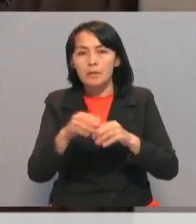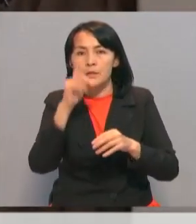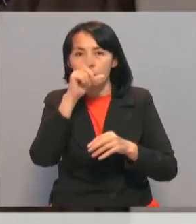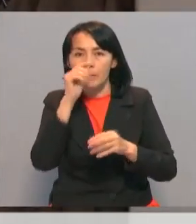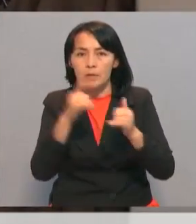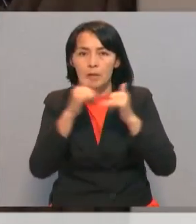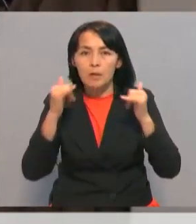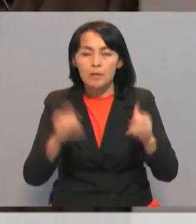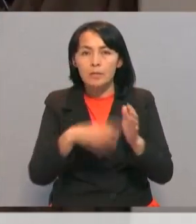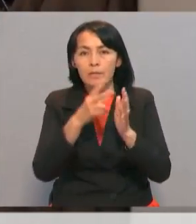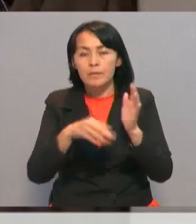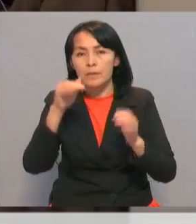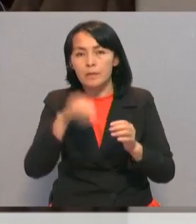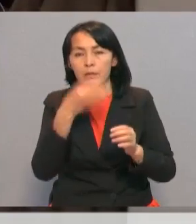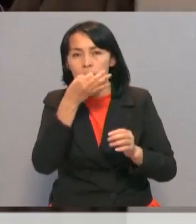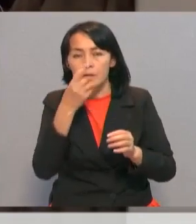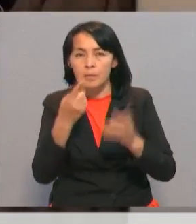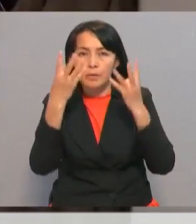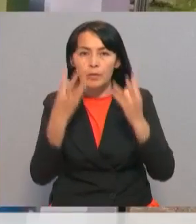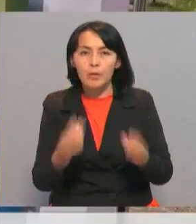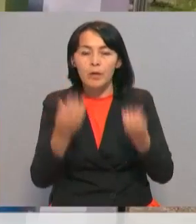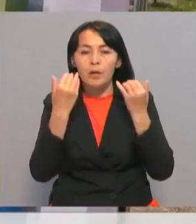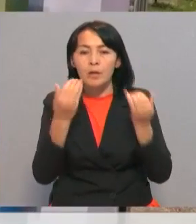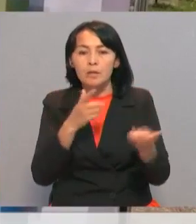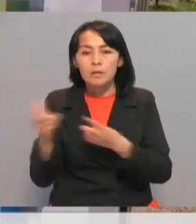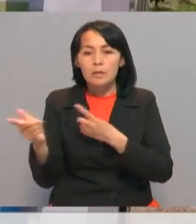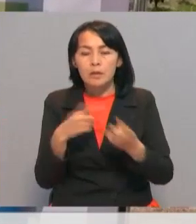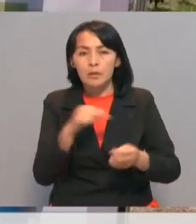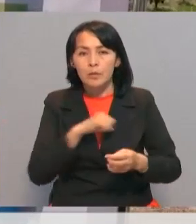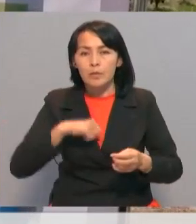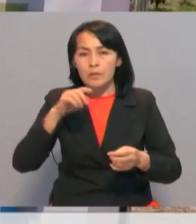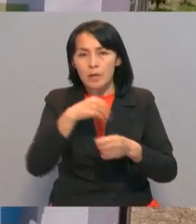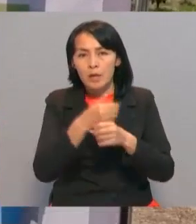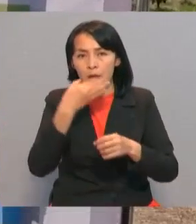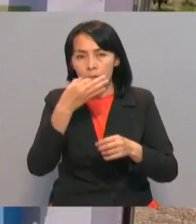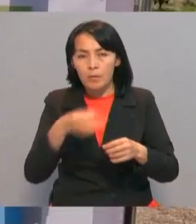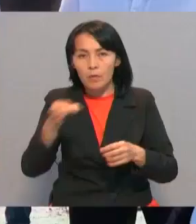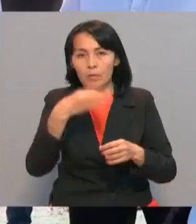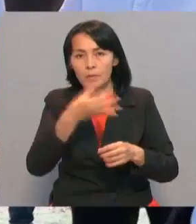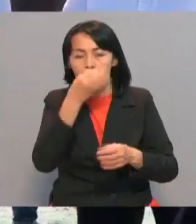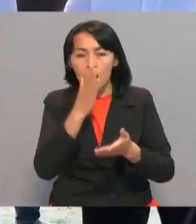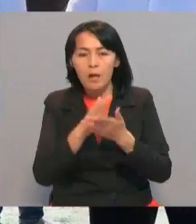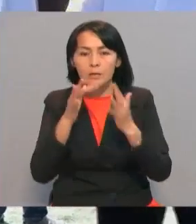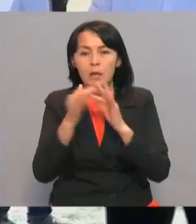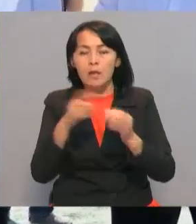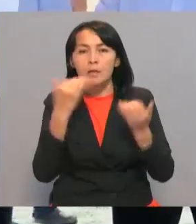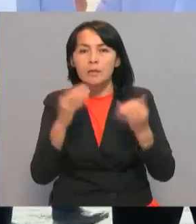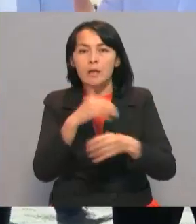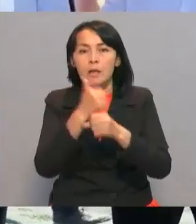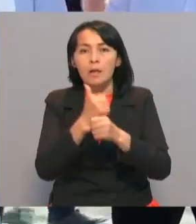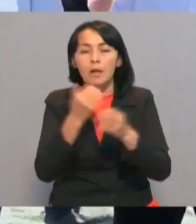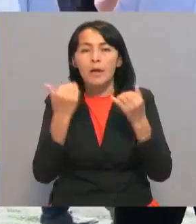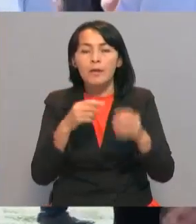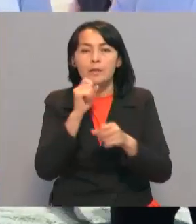ЛСЛ и производят 80 тысяч яиц в сутки. Комбикорма изготавливают сами. Аким области отметил, что сельское хозяйство – один из ключевых